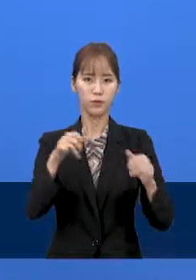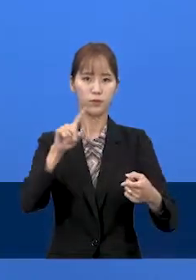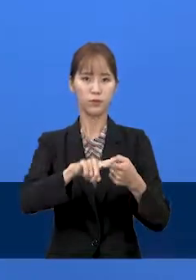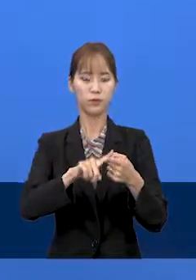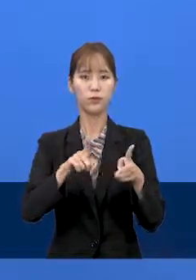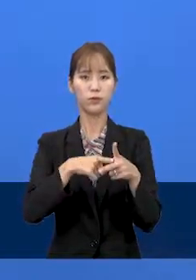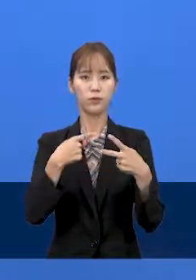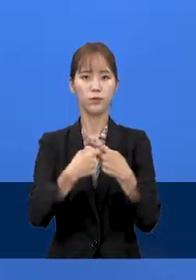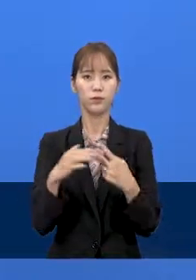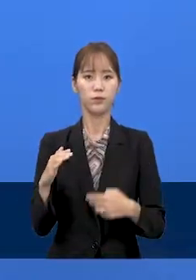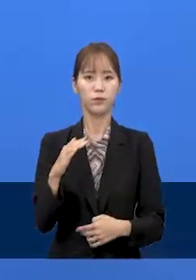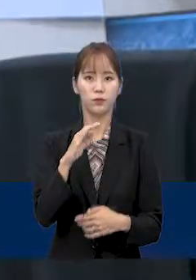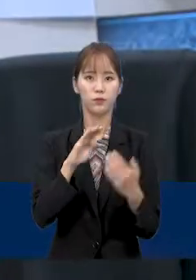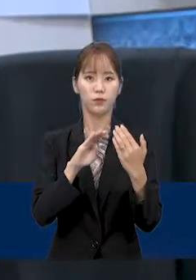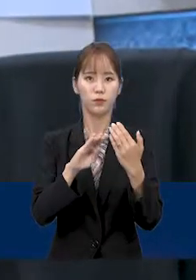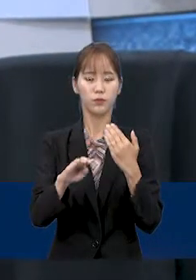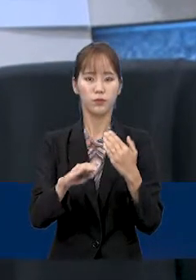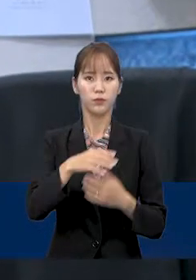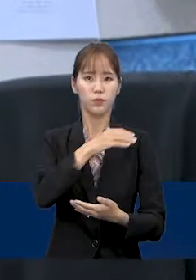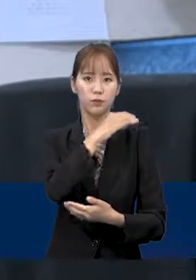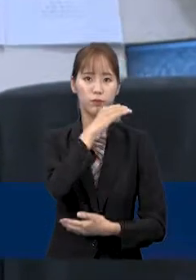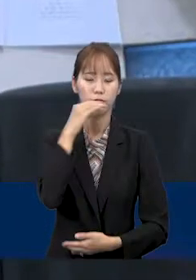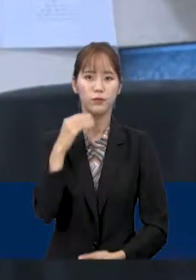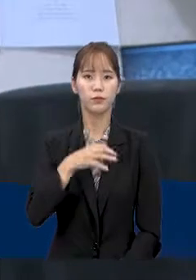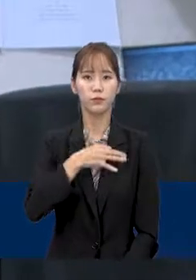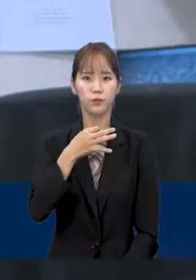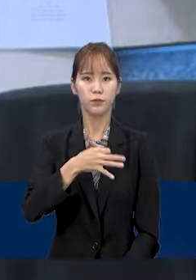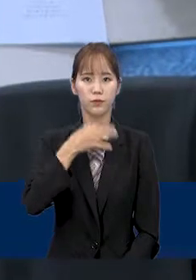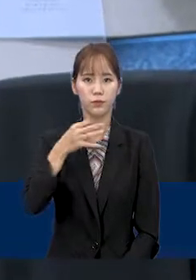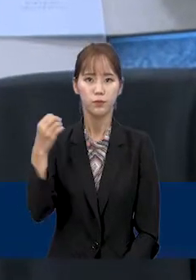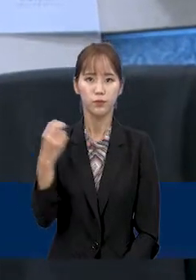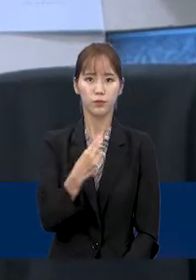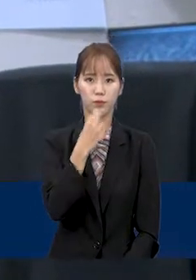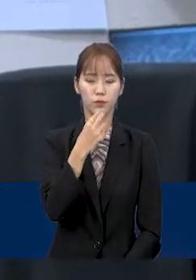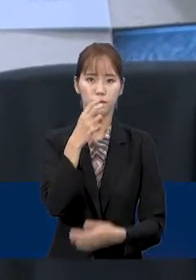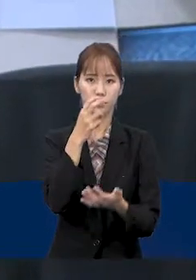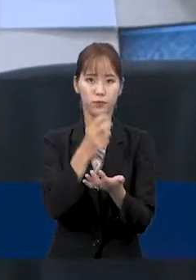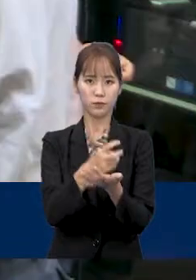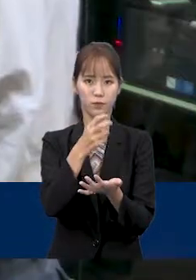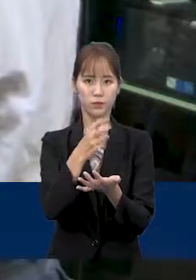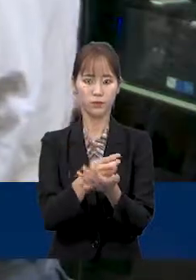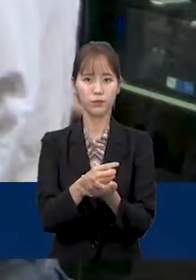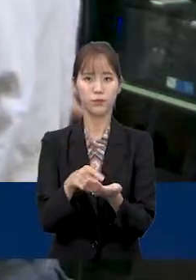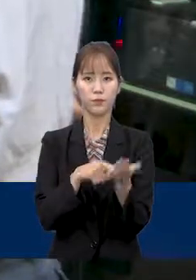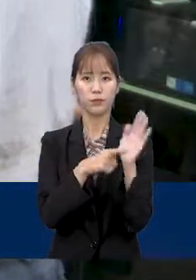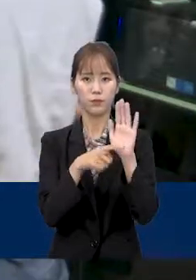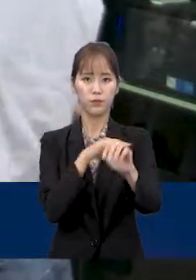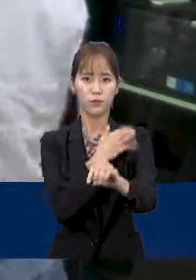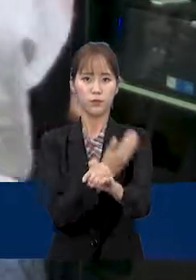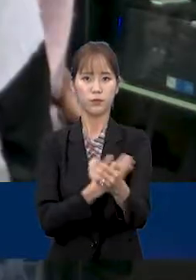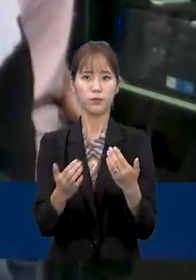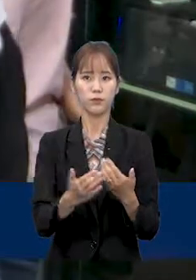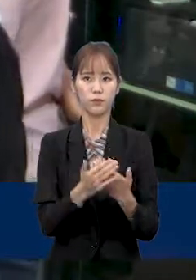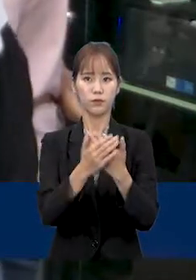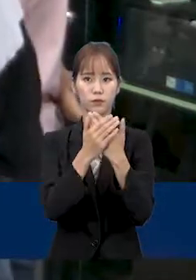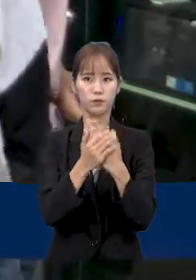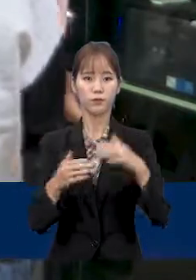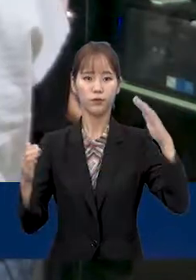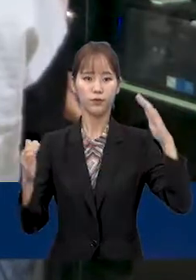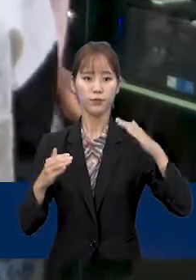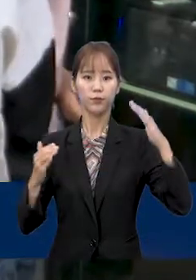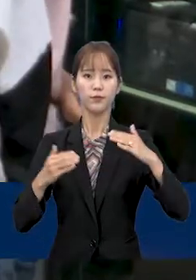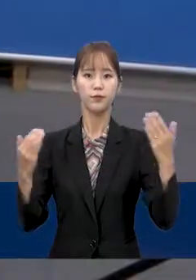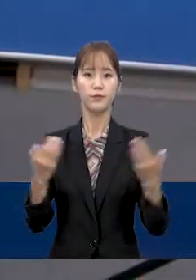아나운서라는 직업에 대한 이해도를 높이고 올바른 발성, 발음, 호흡법 습득을 통한 발표력 향상과